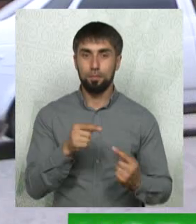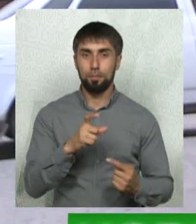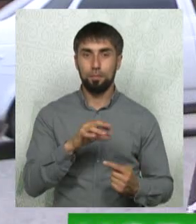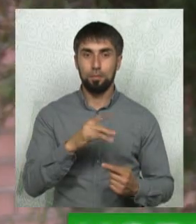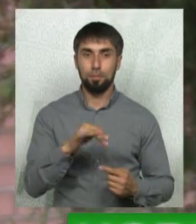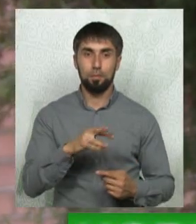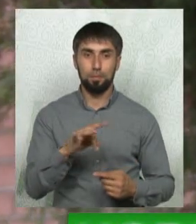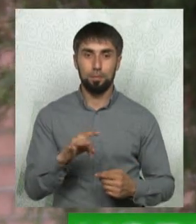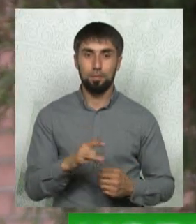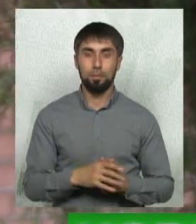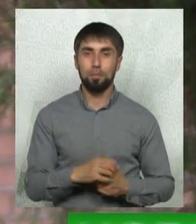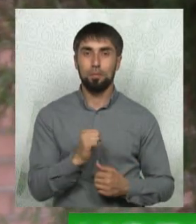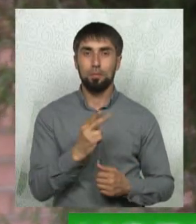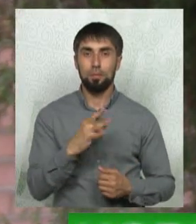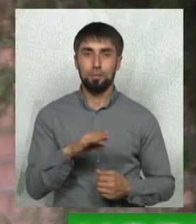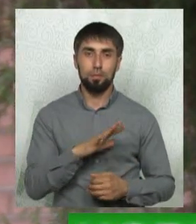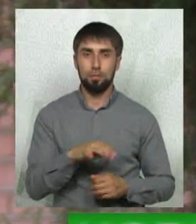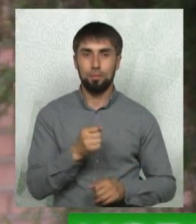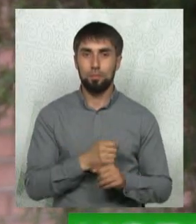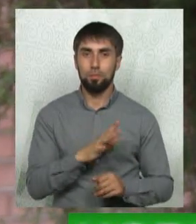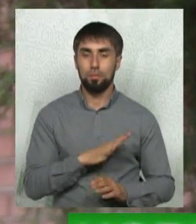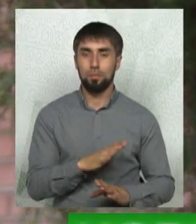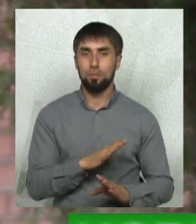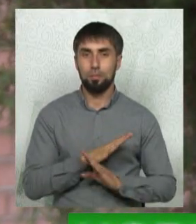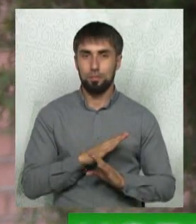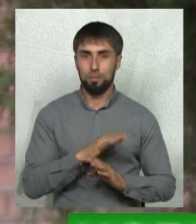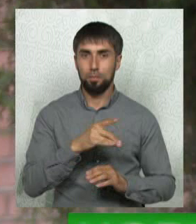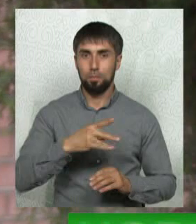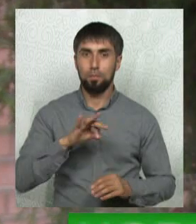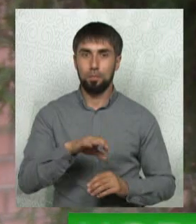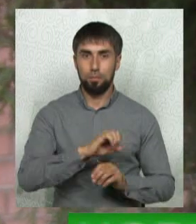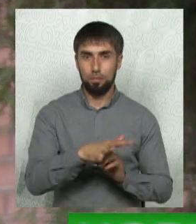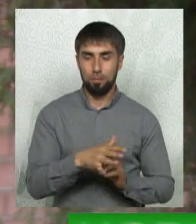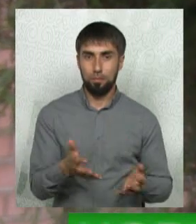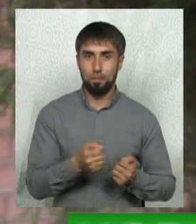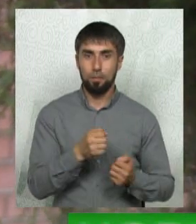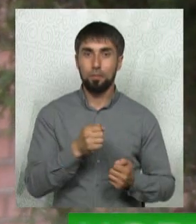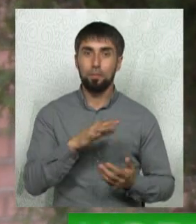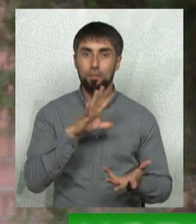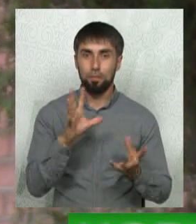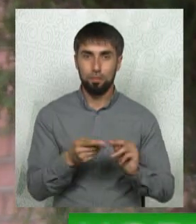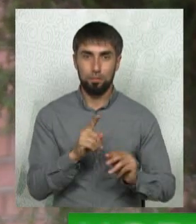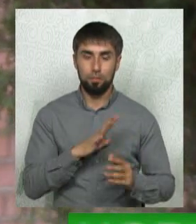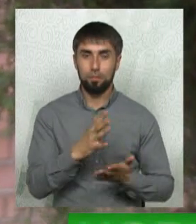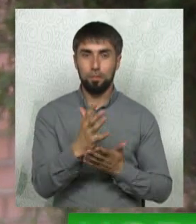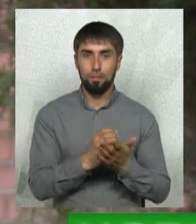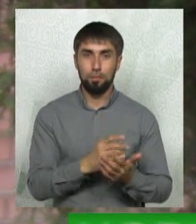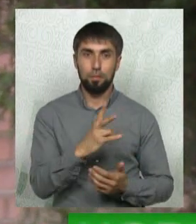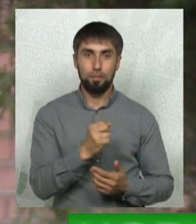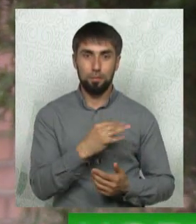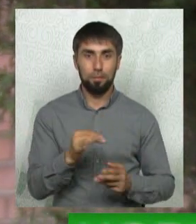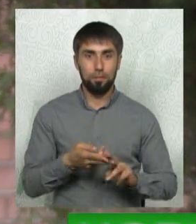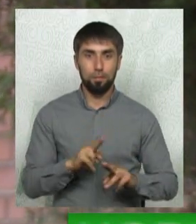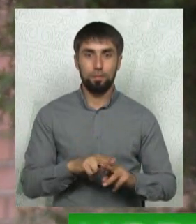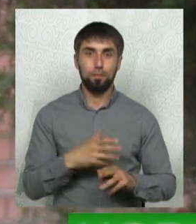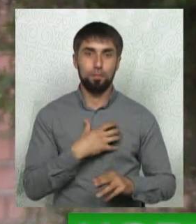противоэпидемических мер. Акцент не был сделан, чтобы смертность именно от коронавируса людей спасали. Все-таки сохранение нации – это